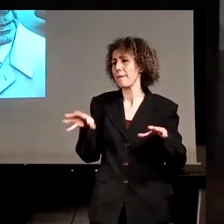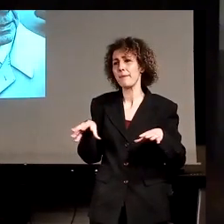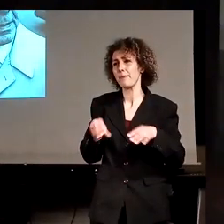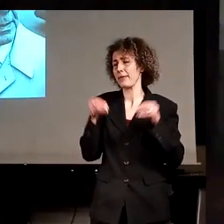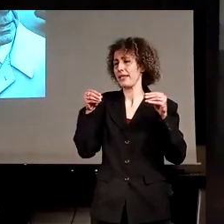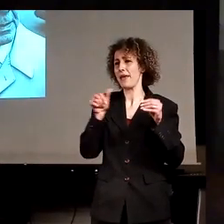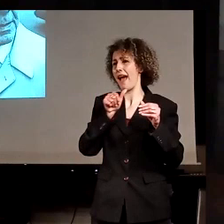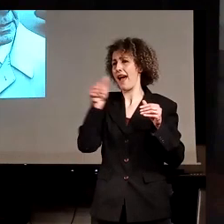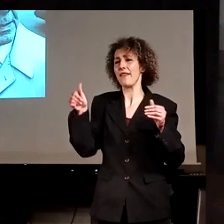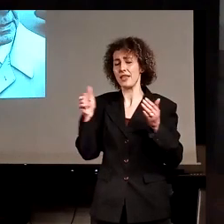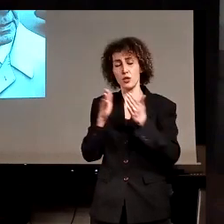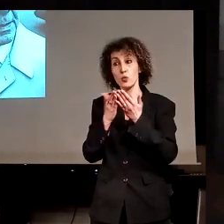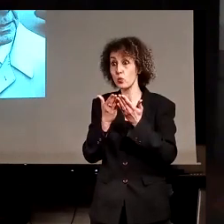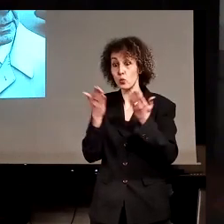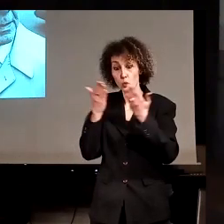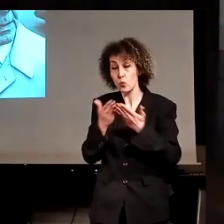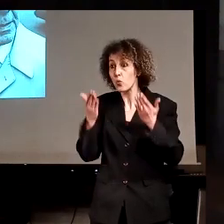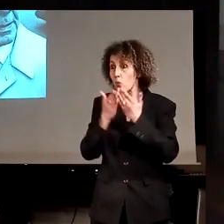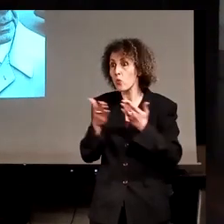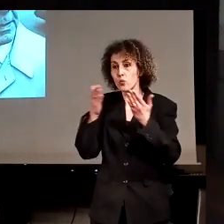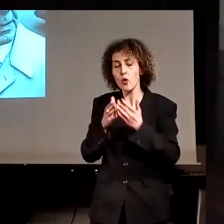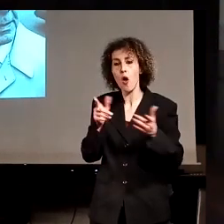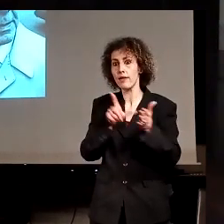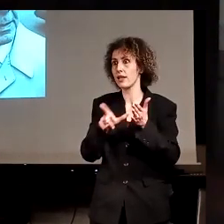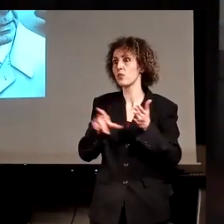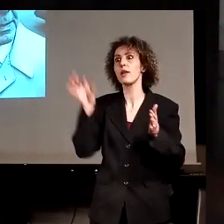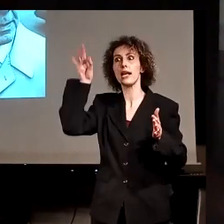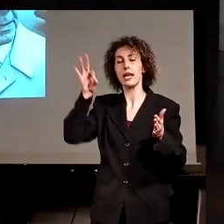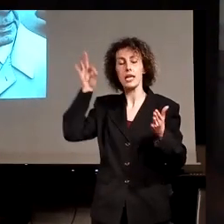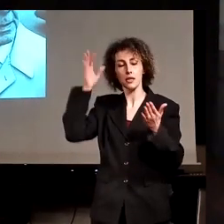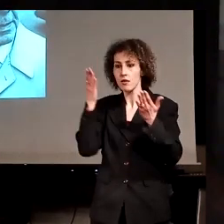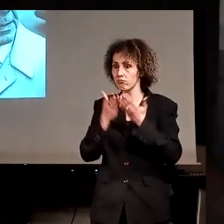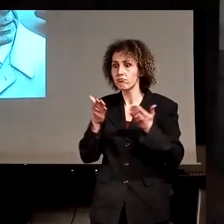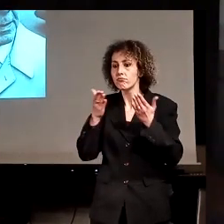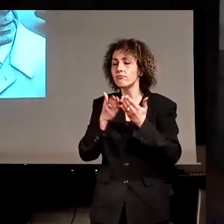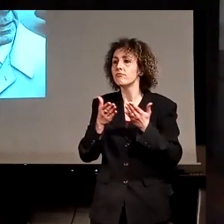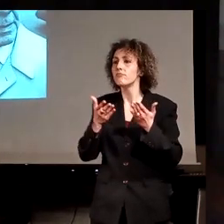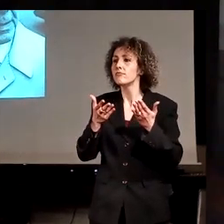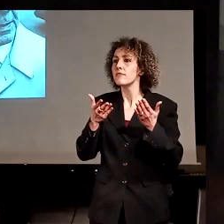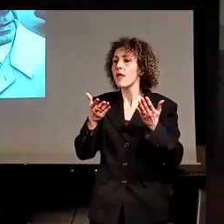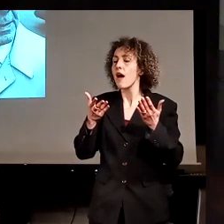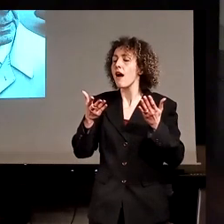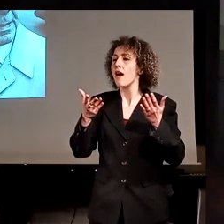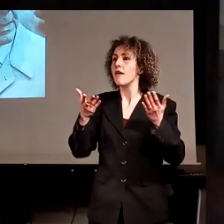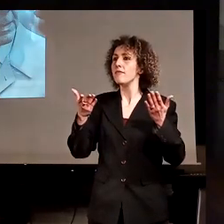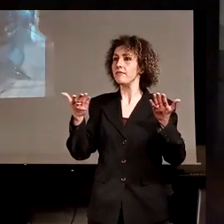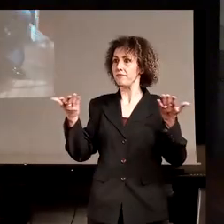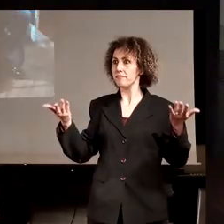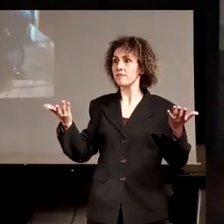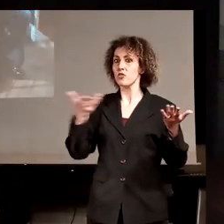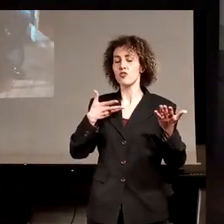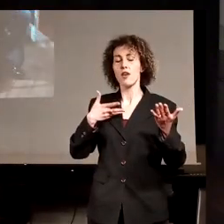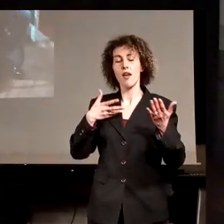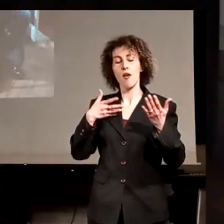matto e disperatissimo nella biblioteca paterna di letteratura inglese popolava alcune